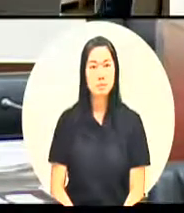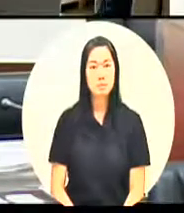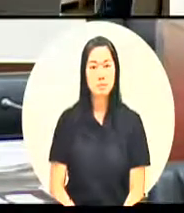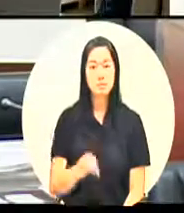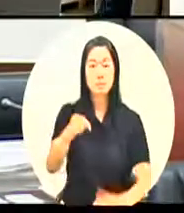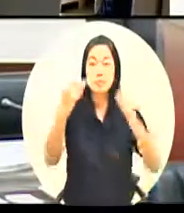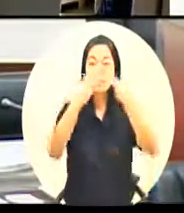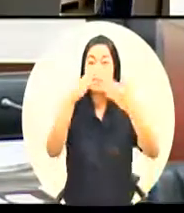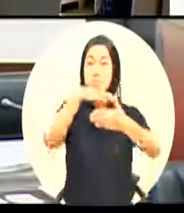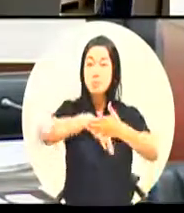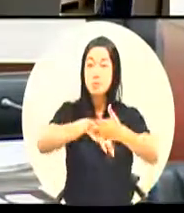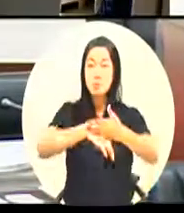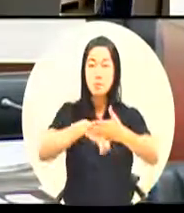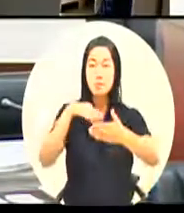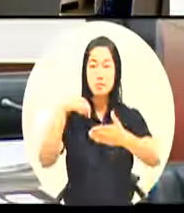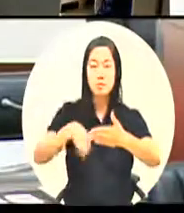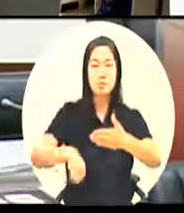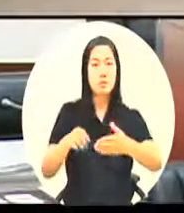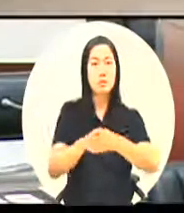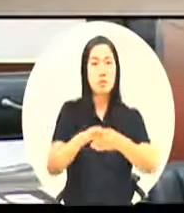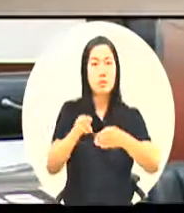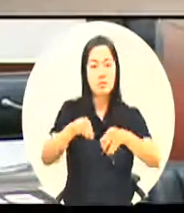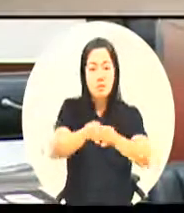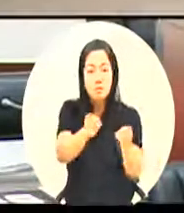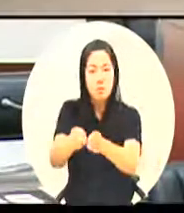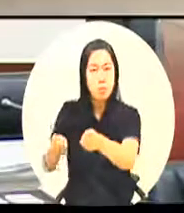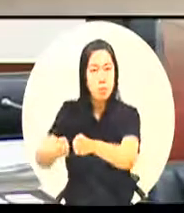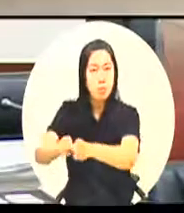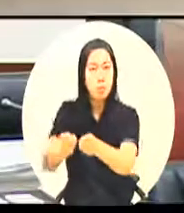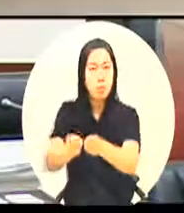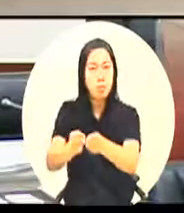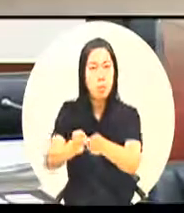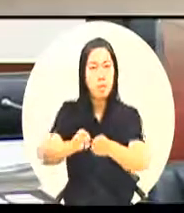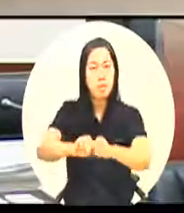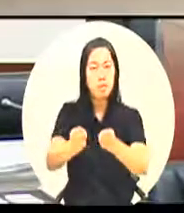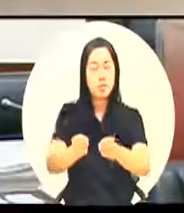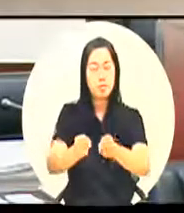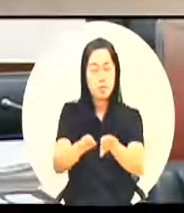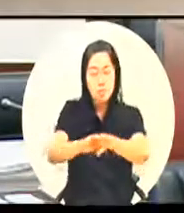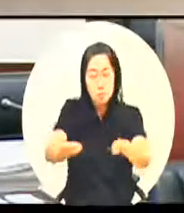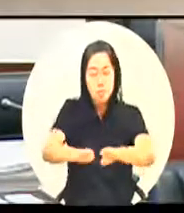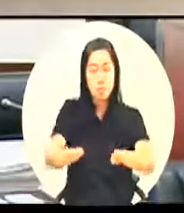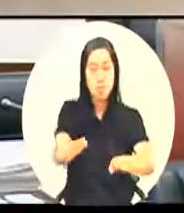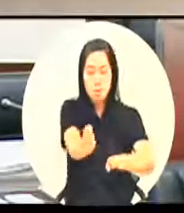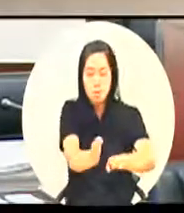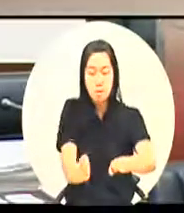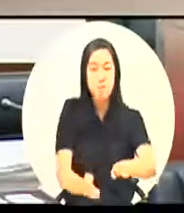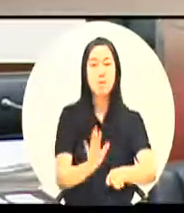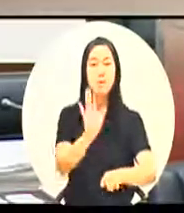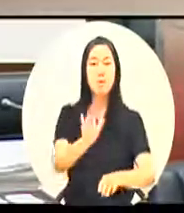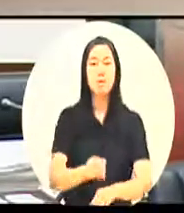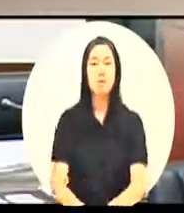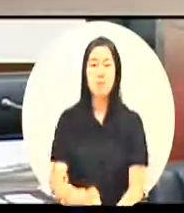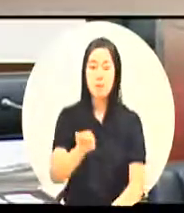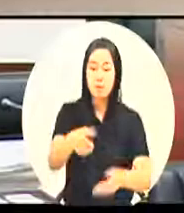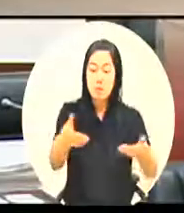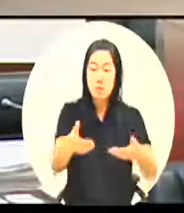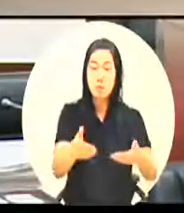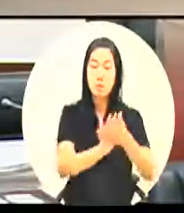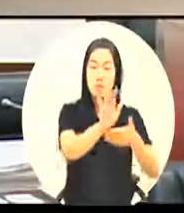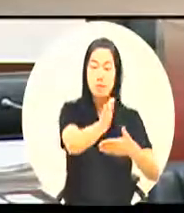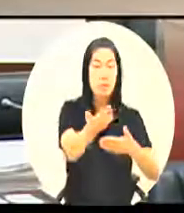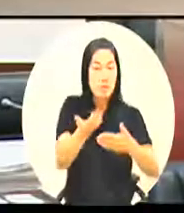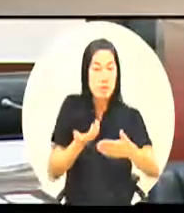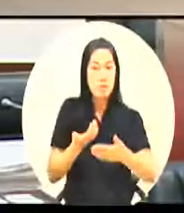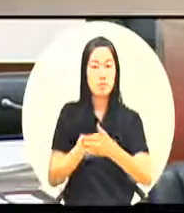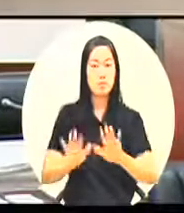内底，哦，这已经有破损了，在这些，哦，应该鉴定施工前、施工后，这是进施工